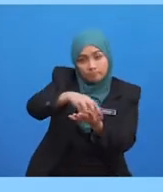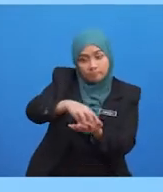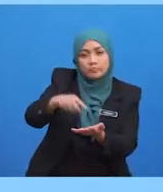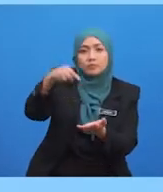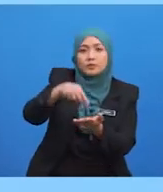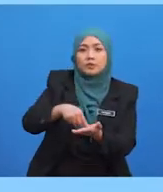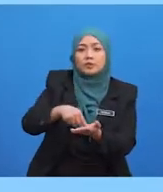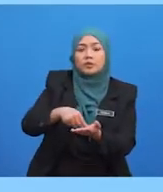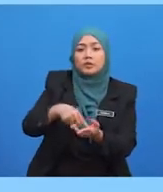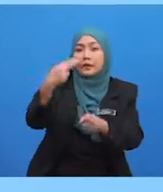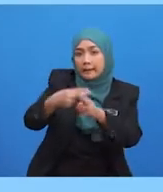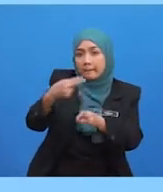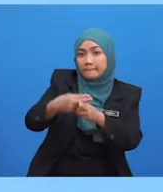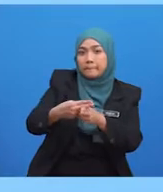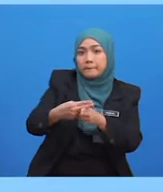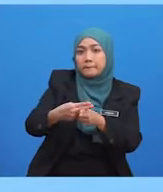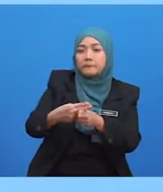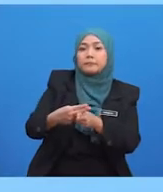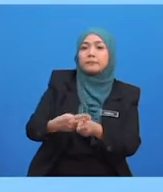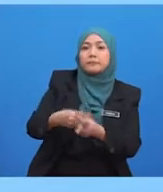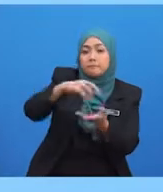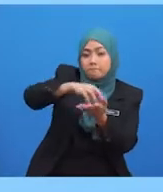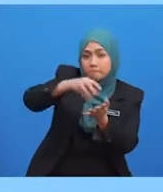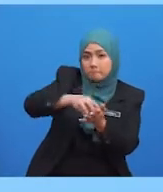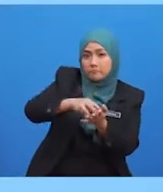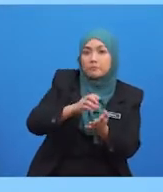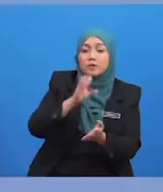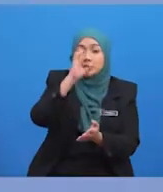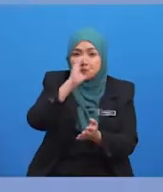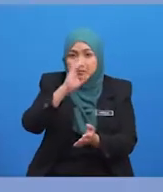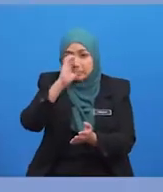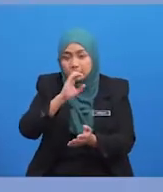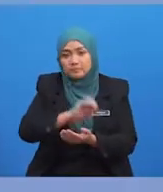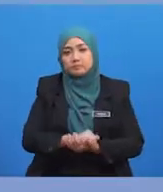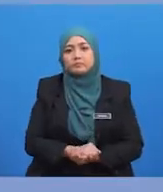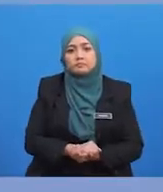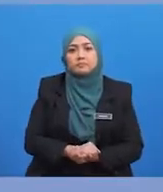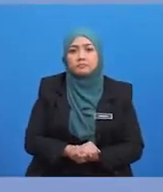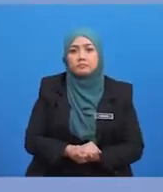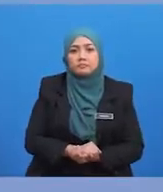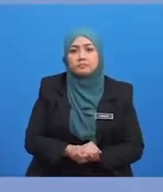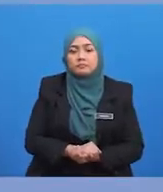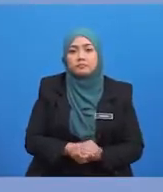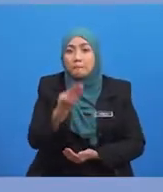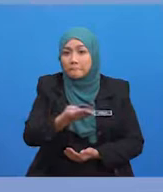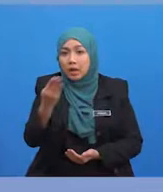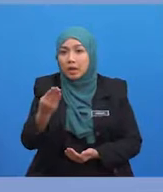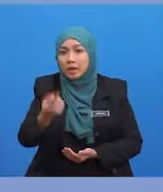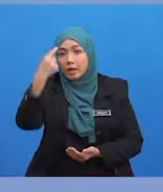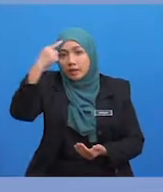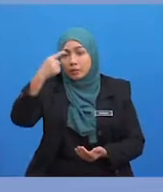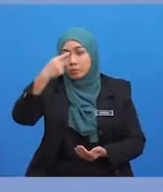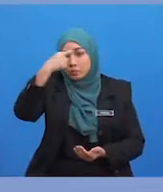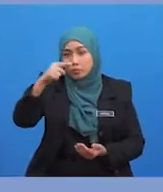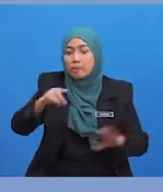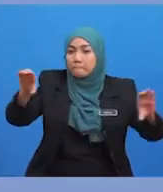Cikgu Lin bagi nama donat comel Lin. Mula-mula, kita sediakan bahan-bahannya.